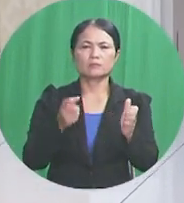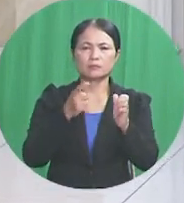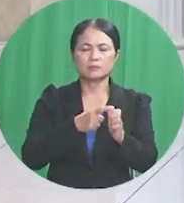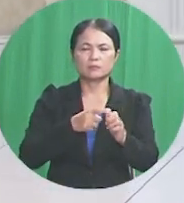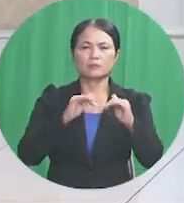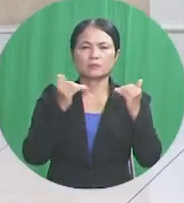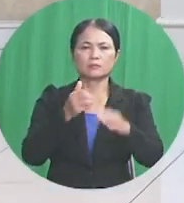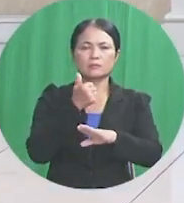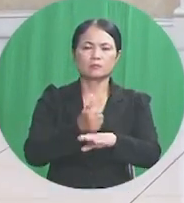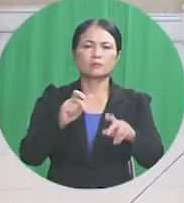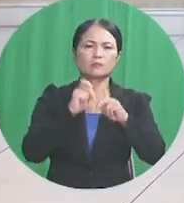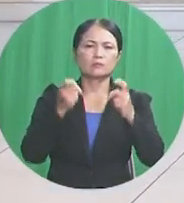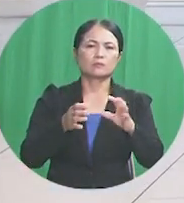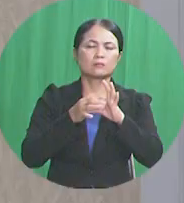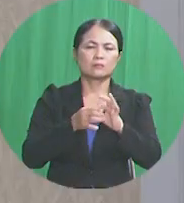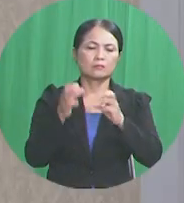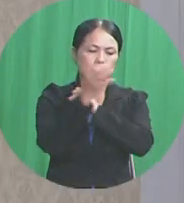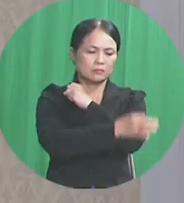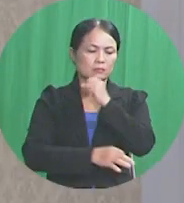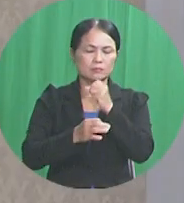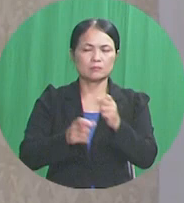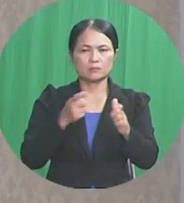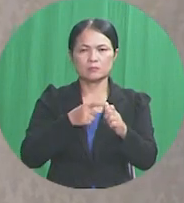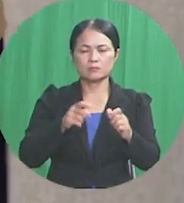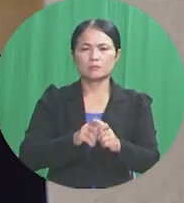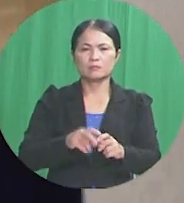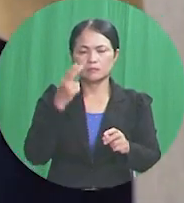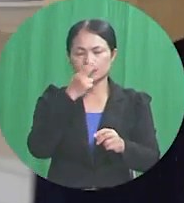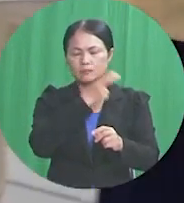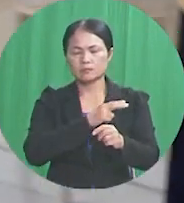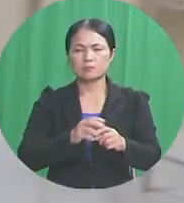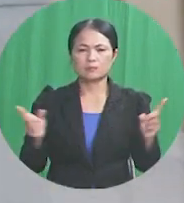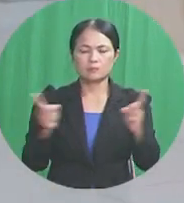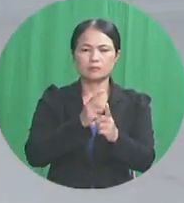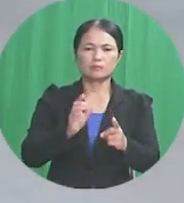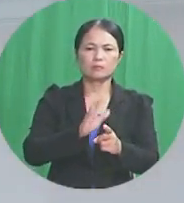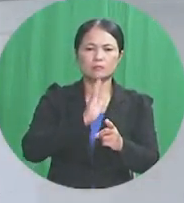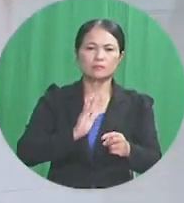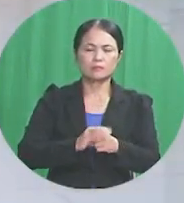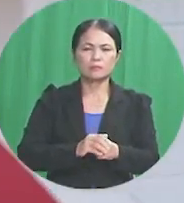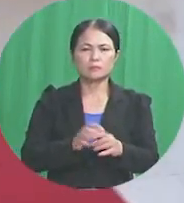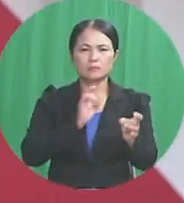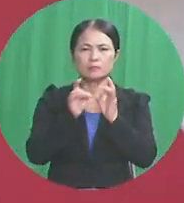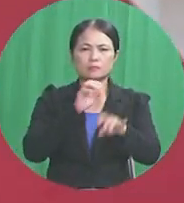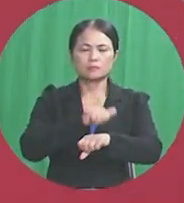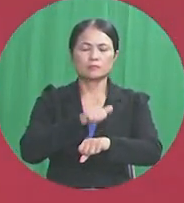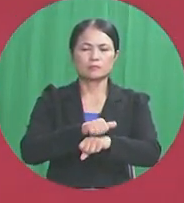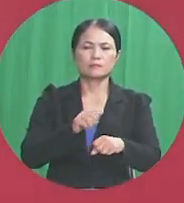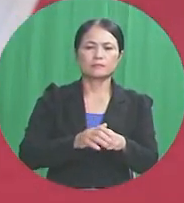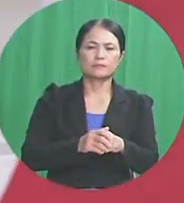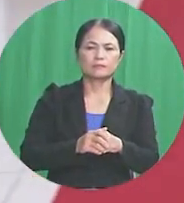និងជាប្រធានគណៈតាក់ទងបរទេសមជ្ឈមបកកុម្មុយនីសវៀតណាមចូលជួបសម្ដែងការគួសមនិងពិភាក្សាការ